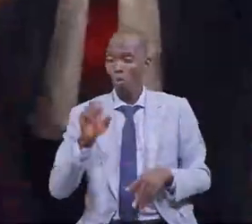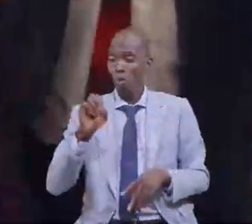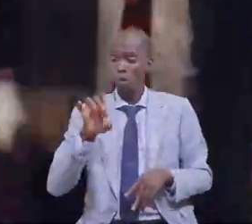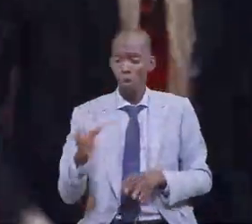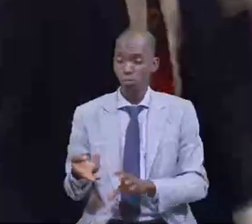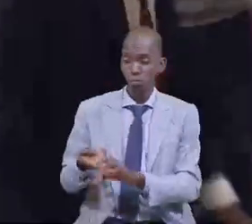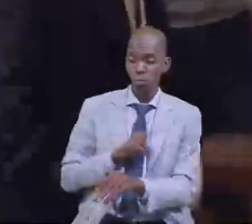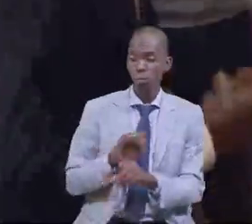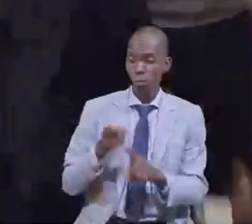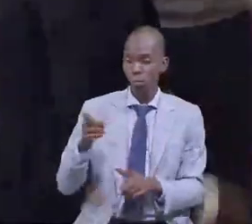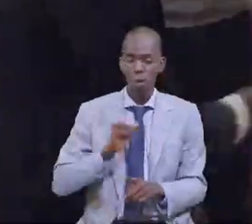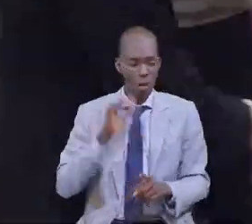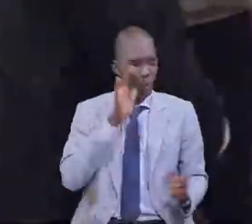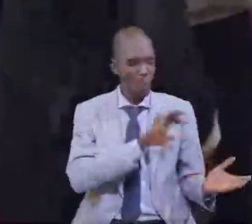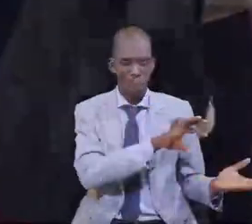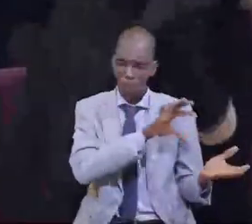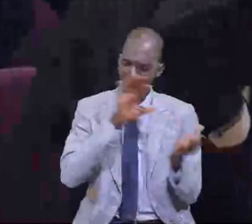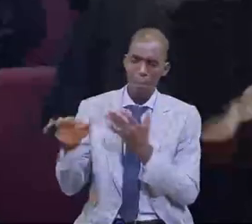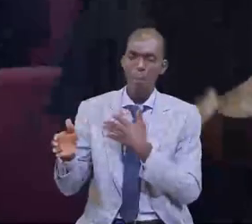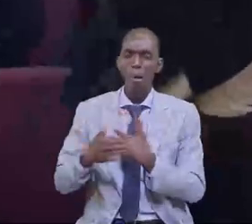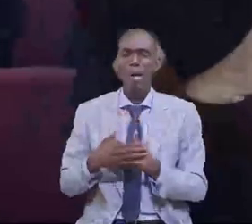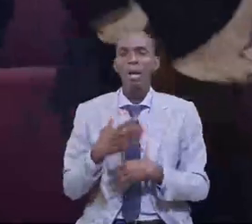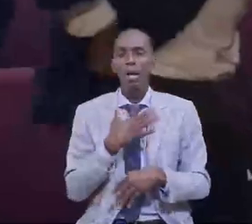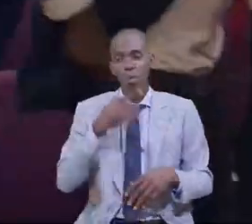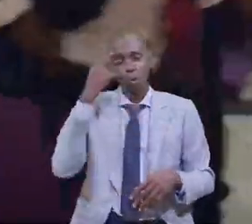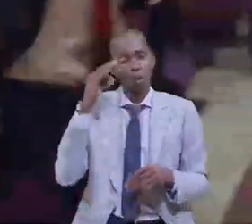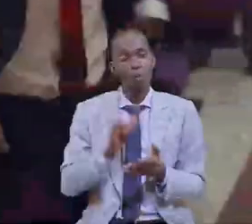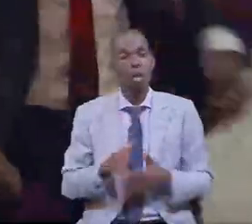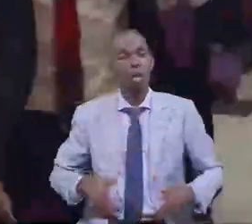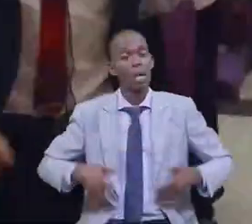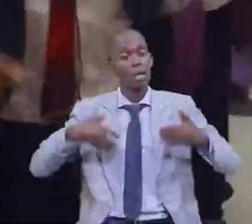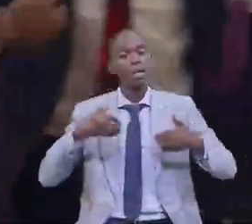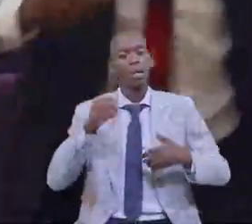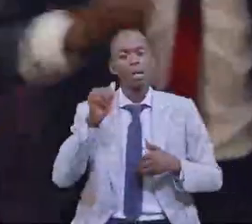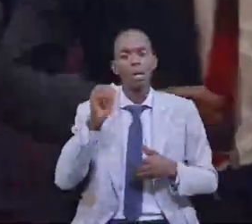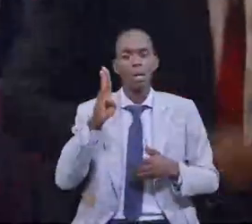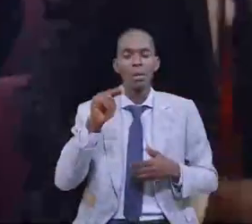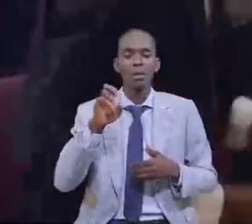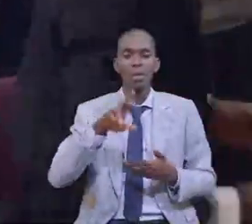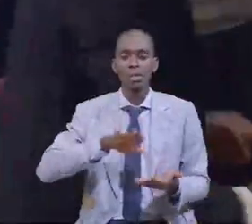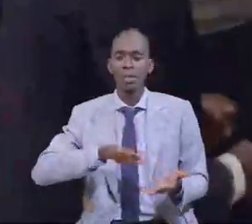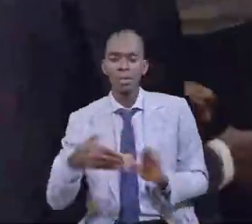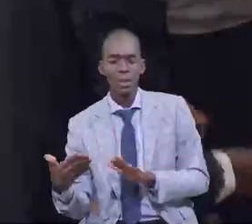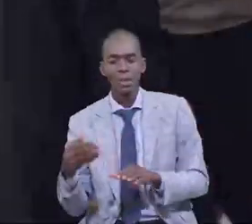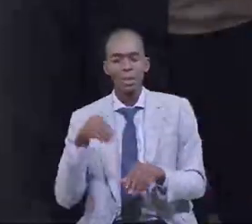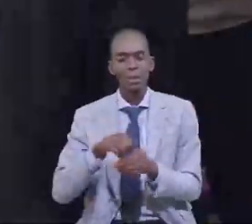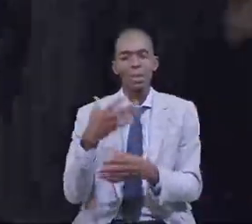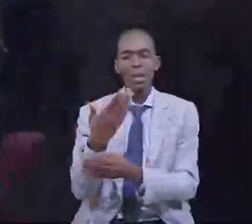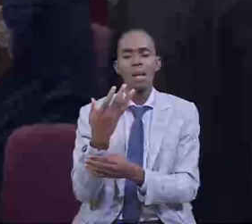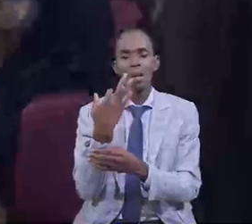monde. Et de là, il a raconté sa mort prématurée dans la mer de